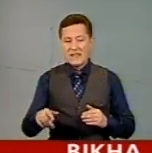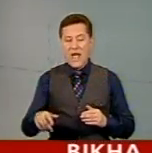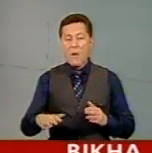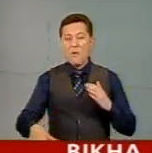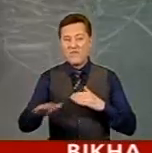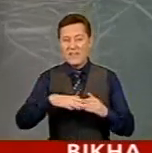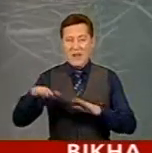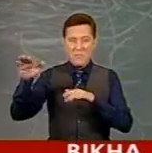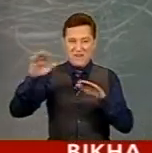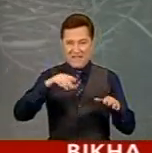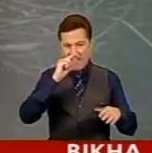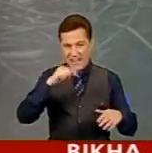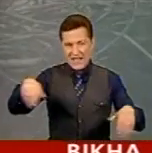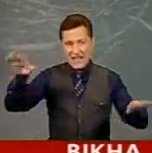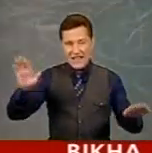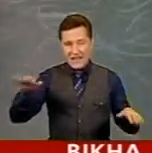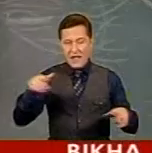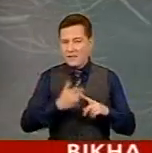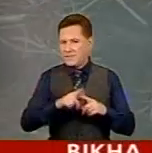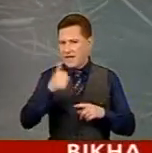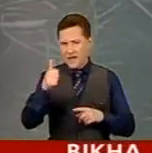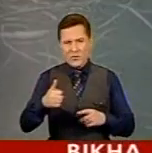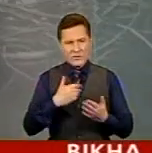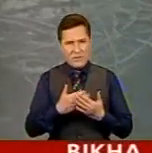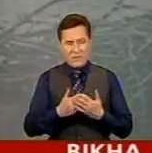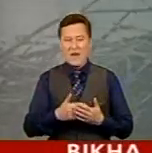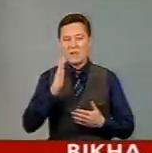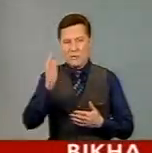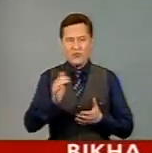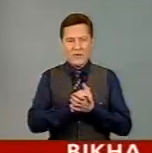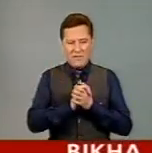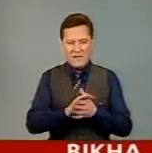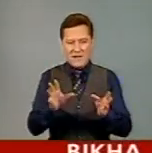лелеки. Сподіваються, це гарний знак і разом з птахами незабаром прийде і мир.